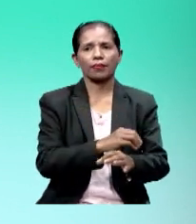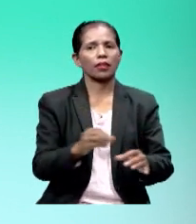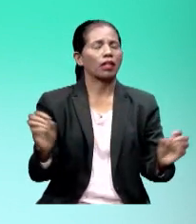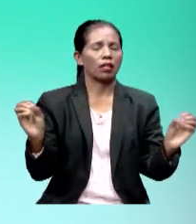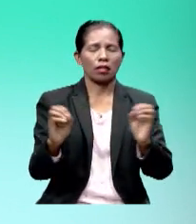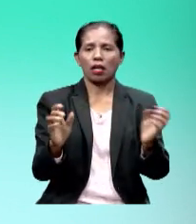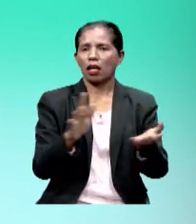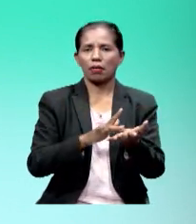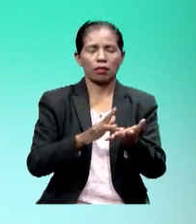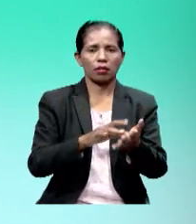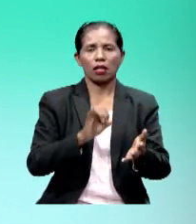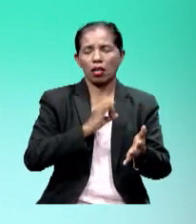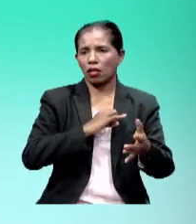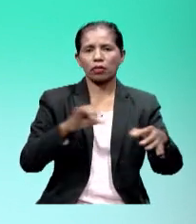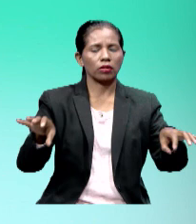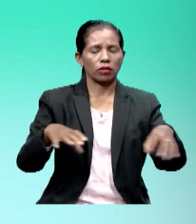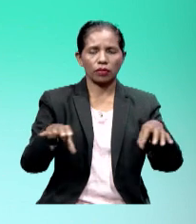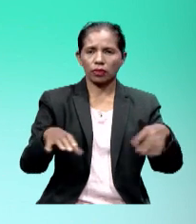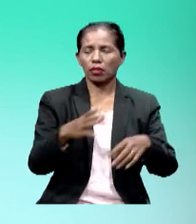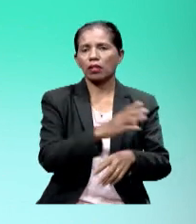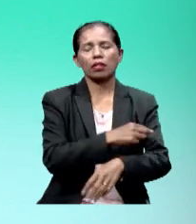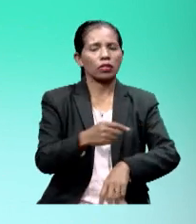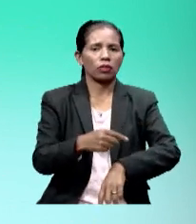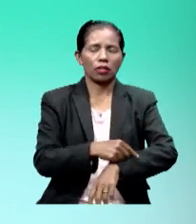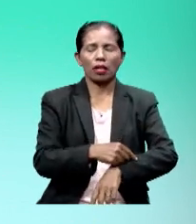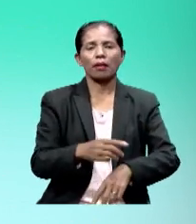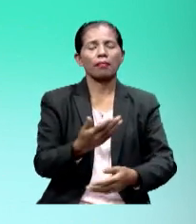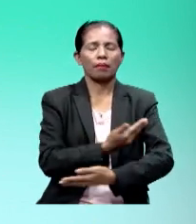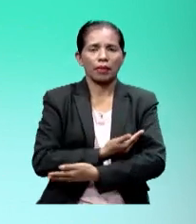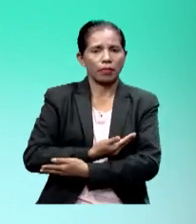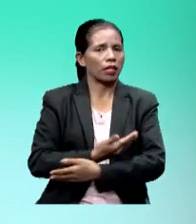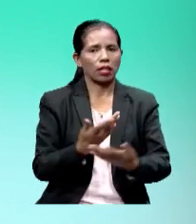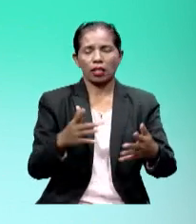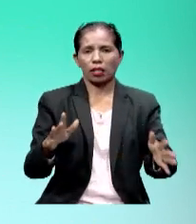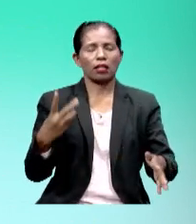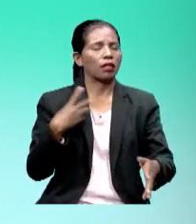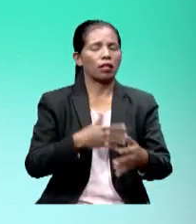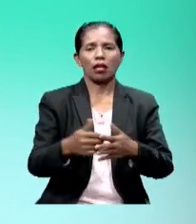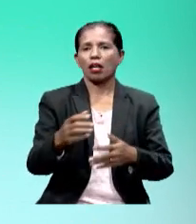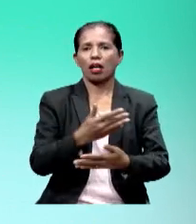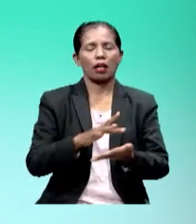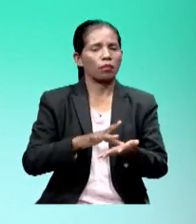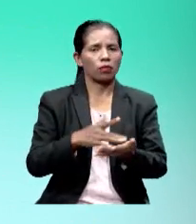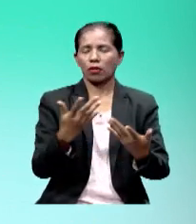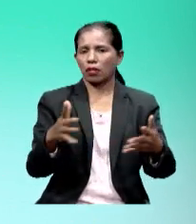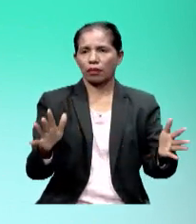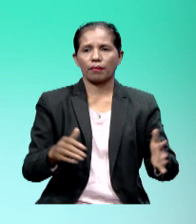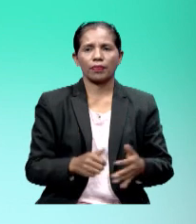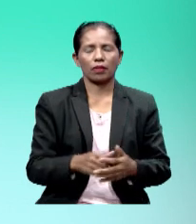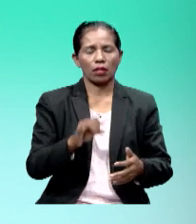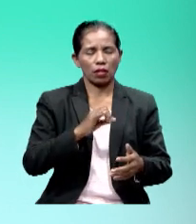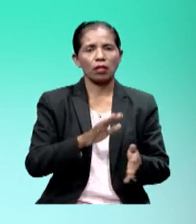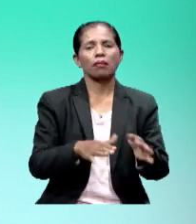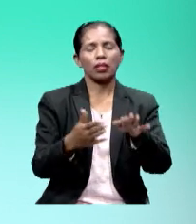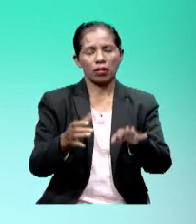Ne best of service ni antibiotik buat sana bebe ne lai ya. Atu sana dia tema bot mas lai, anti kualker antibiotik lai hutu. Istilah ana bau telepon kala